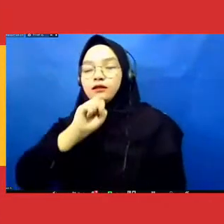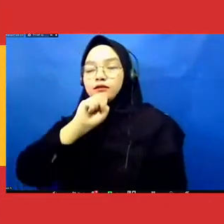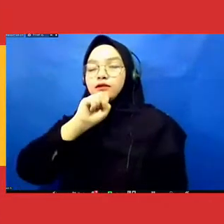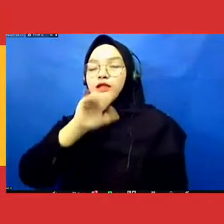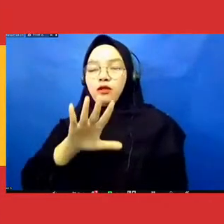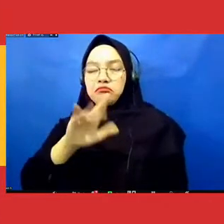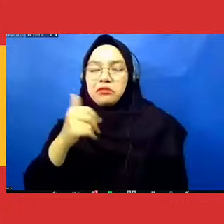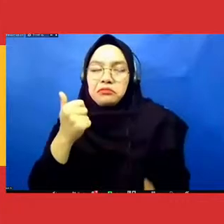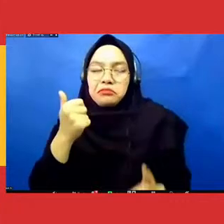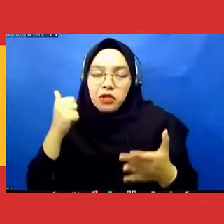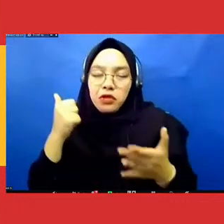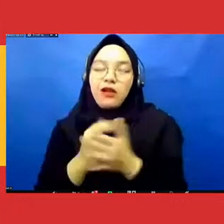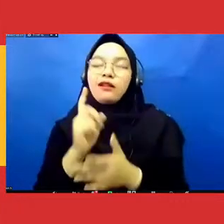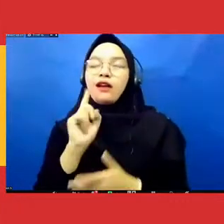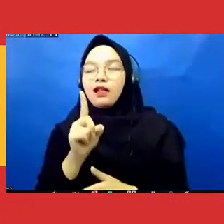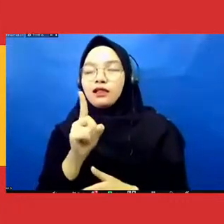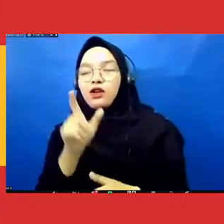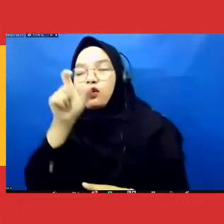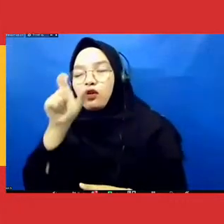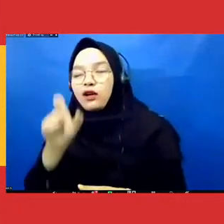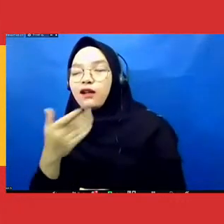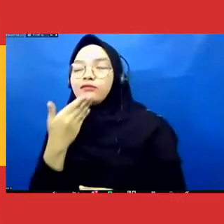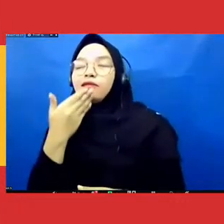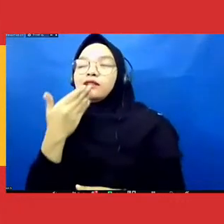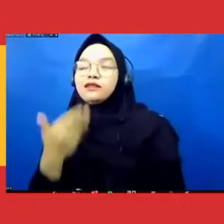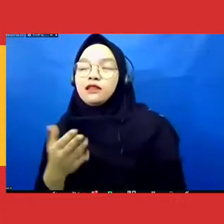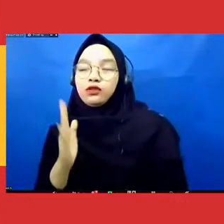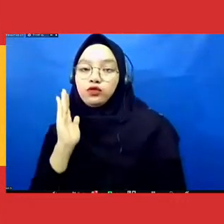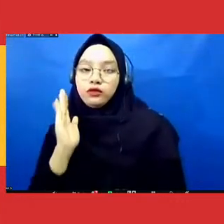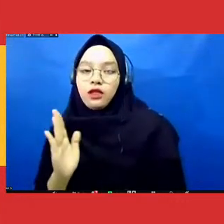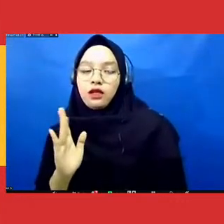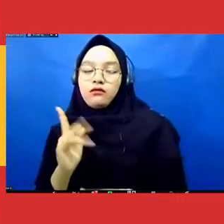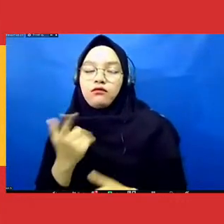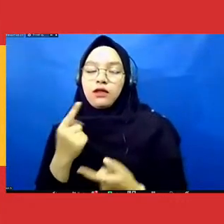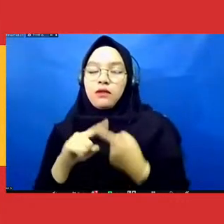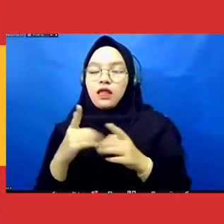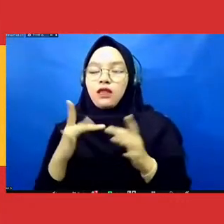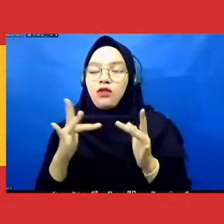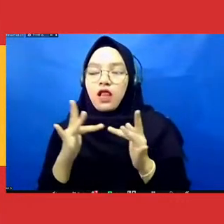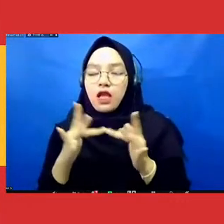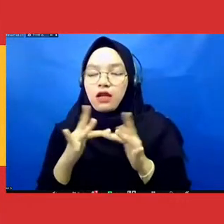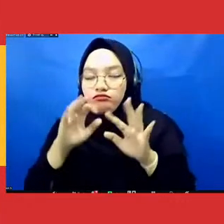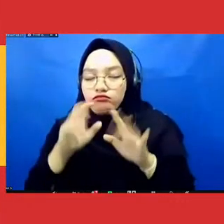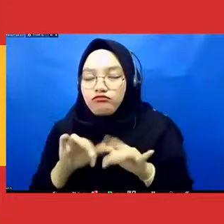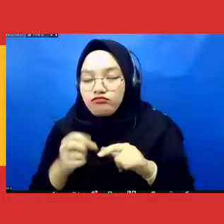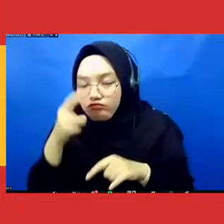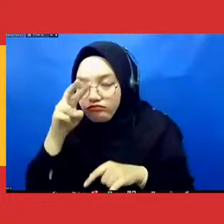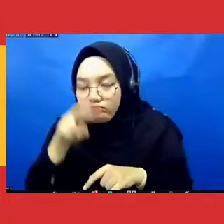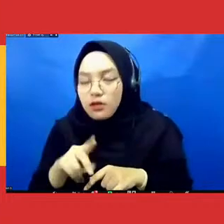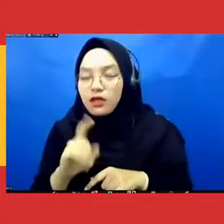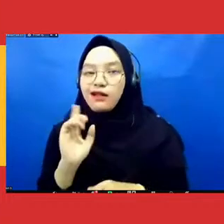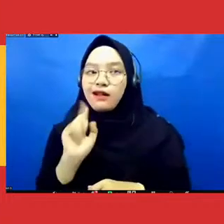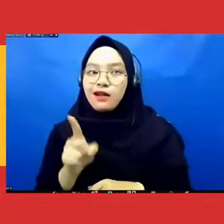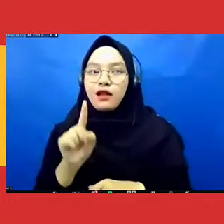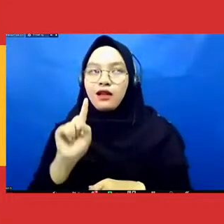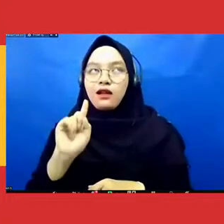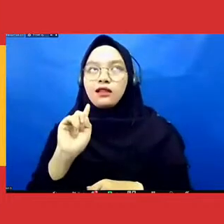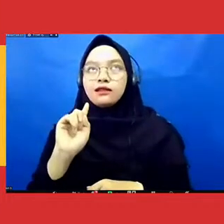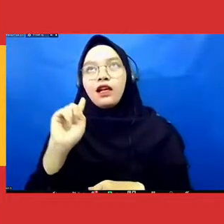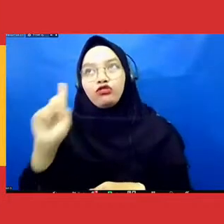pertanyaan dari peserta online. Di sini sudah ada satu yang